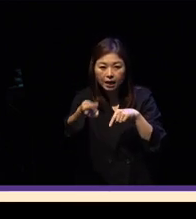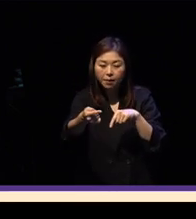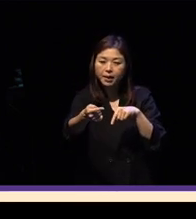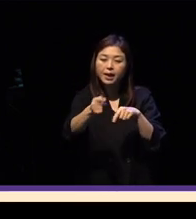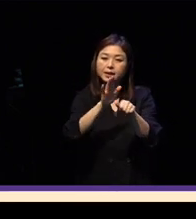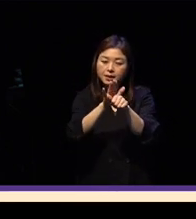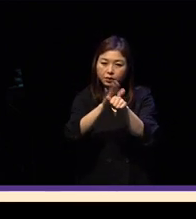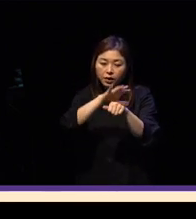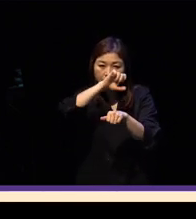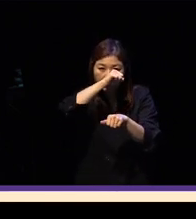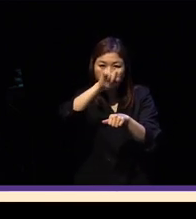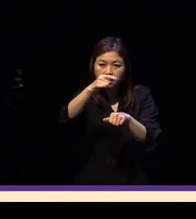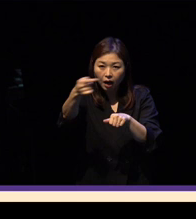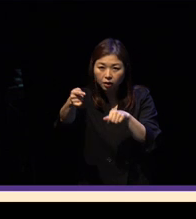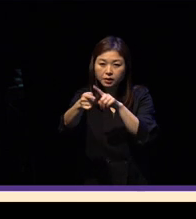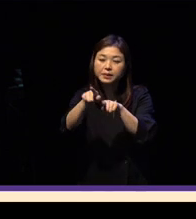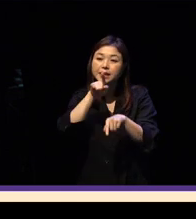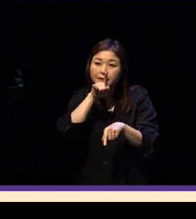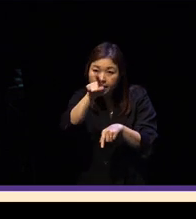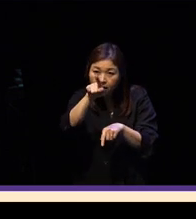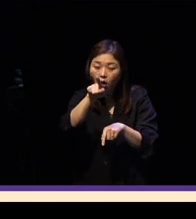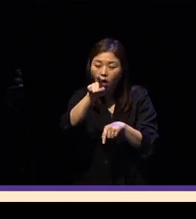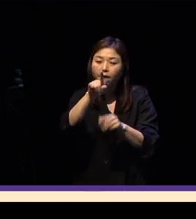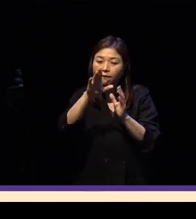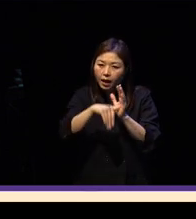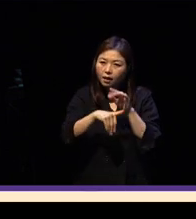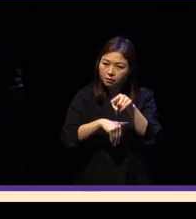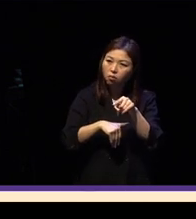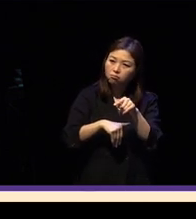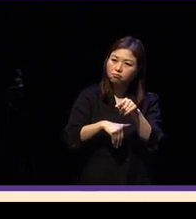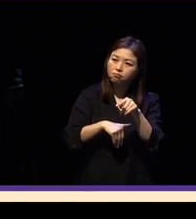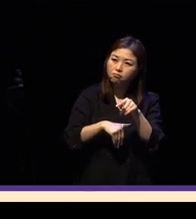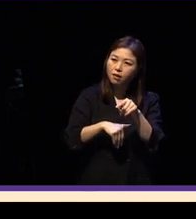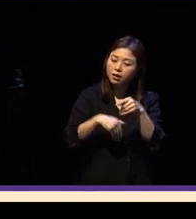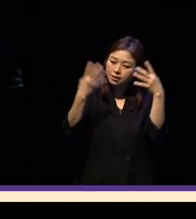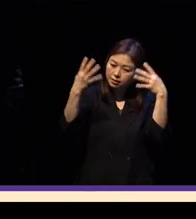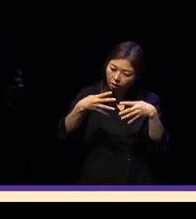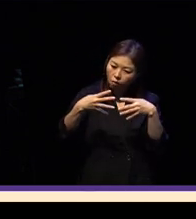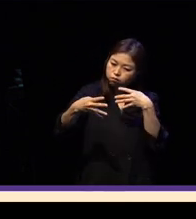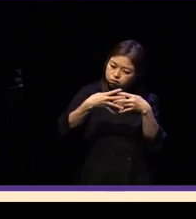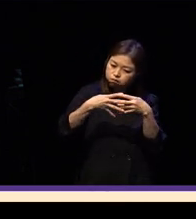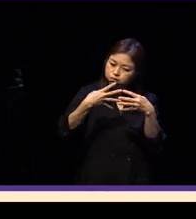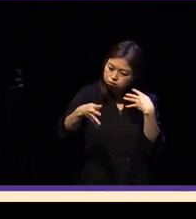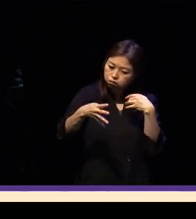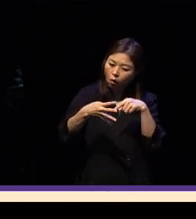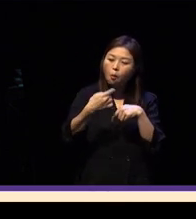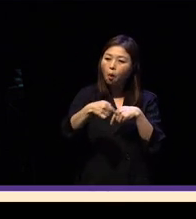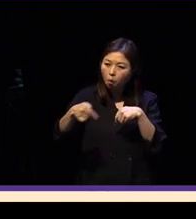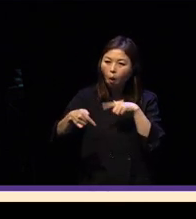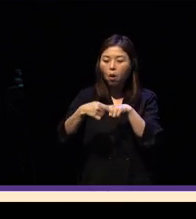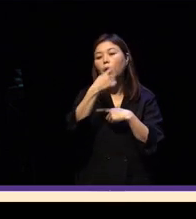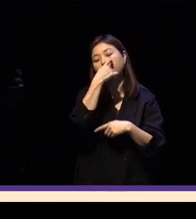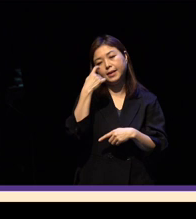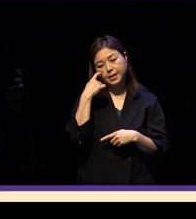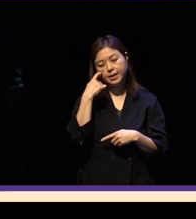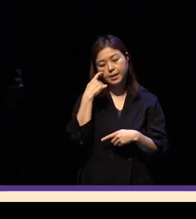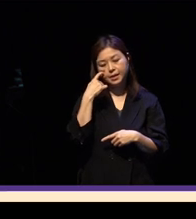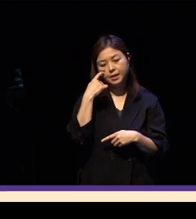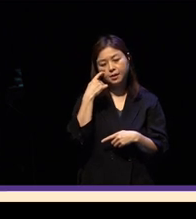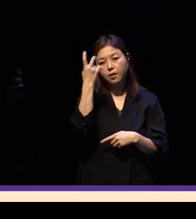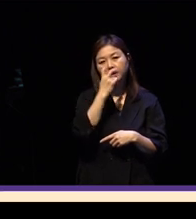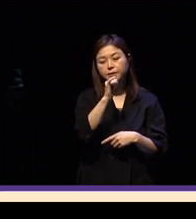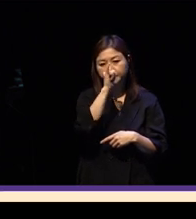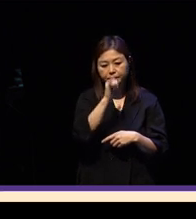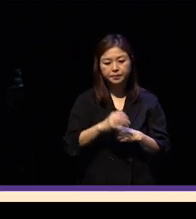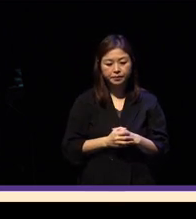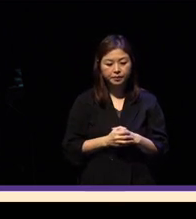예산과 다음 회차 지원 심의에 반영할 계획입니다. 사업 유행에 따라서 3개년에 걸쳐서 안전관리나